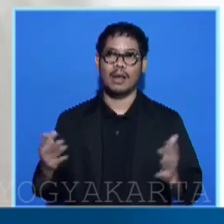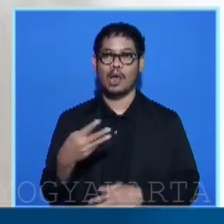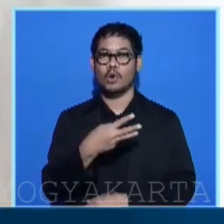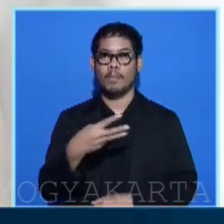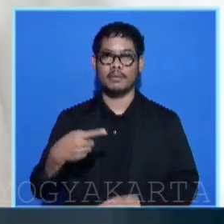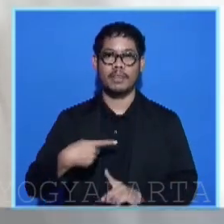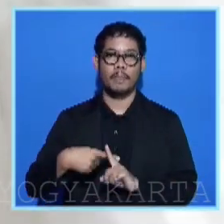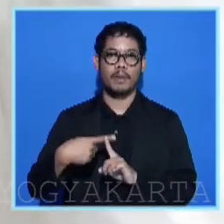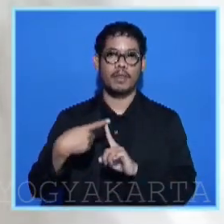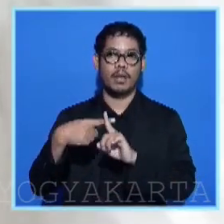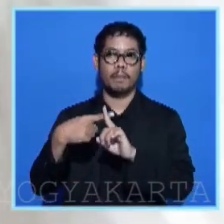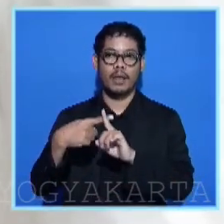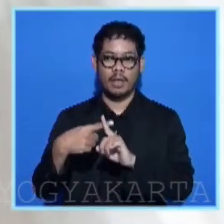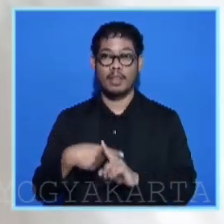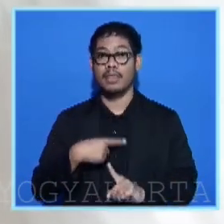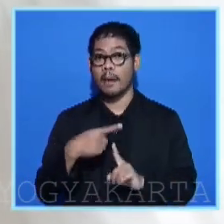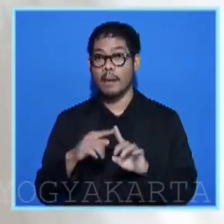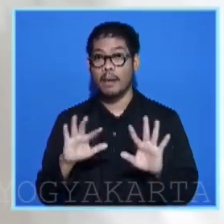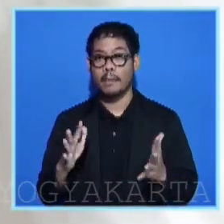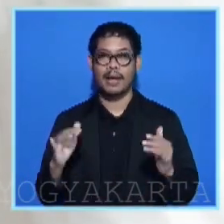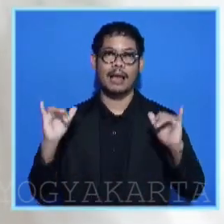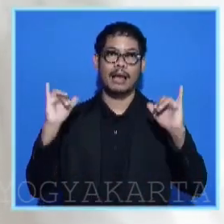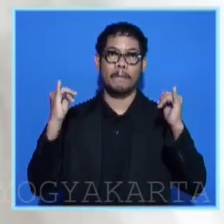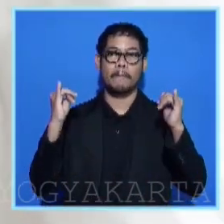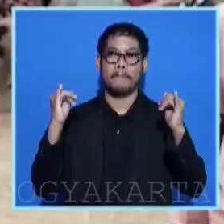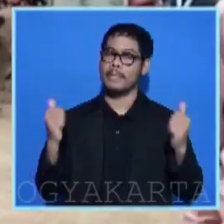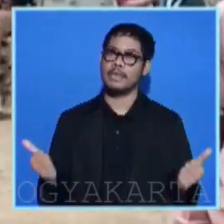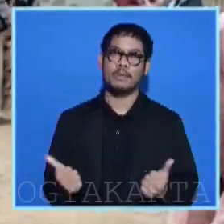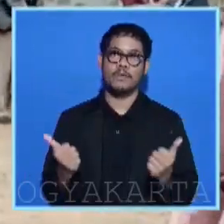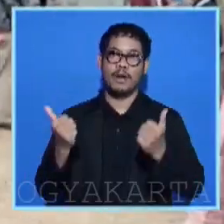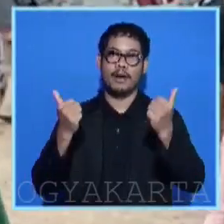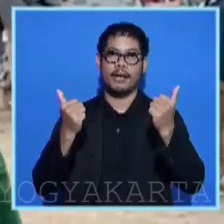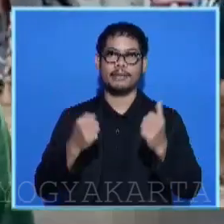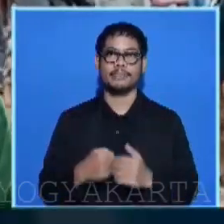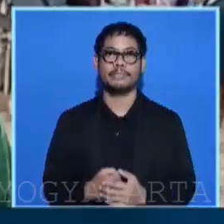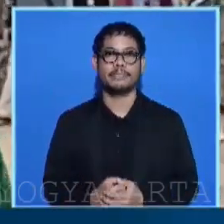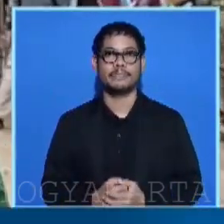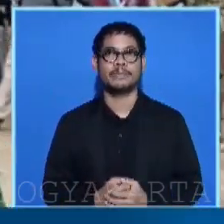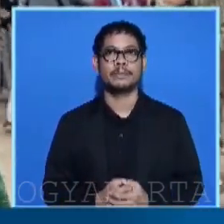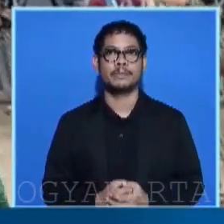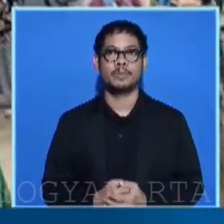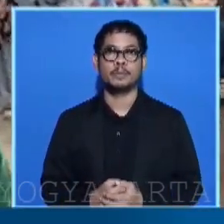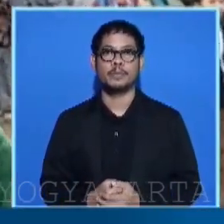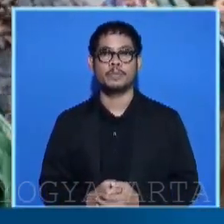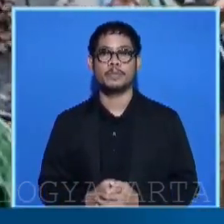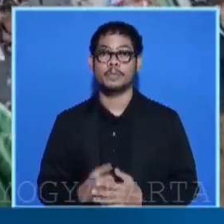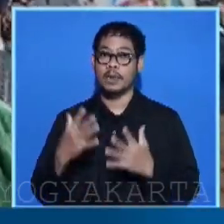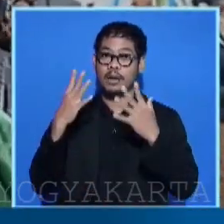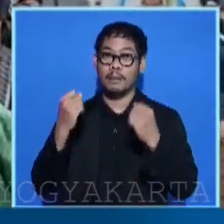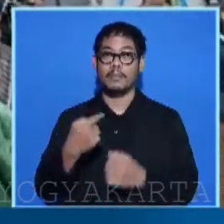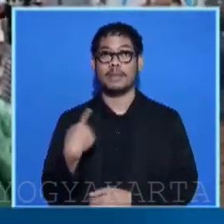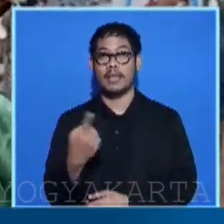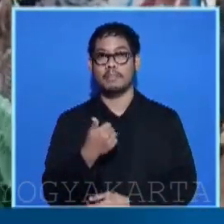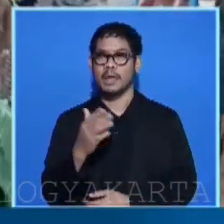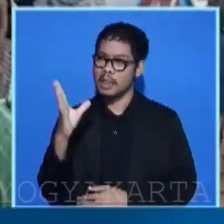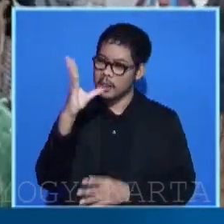keistimewaan Yogyakarta dengan pelestarian budayanya. Saya kira kita bisa maknai supaya lebih bisa